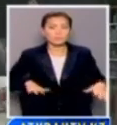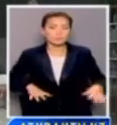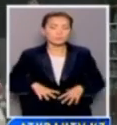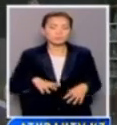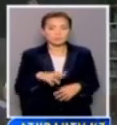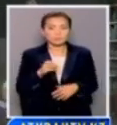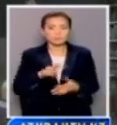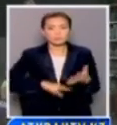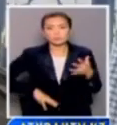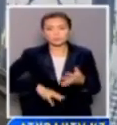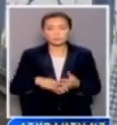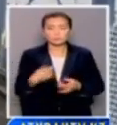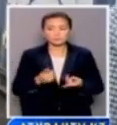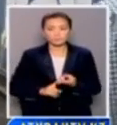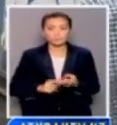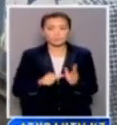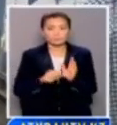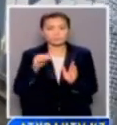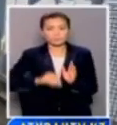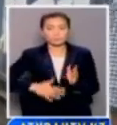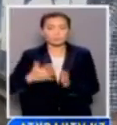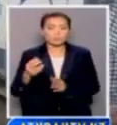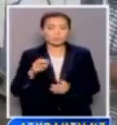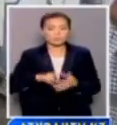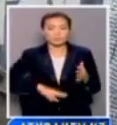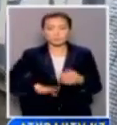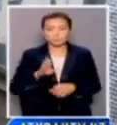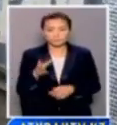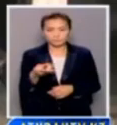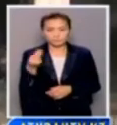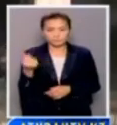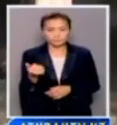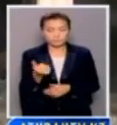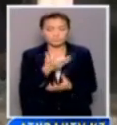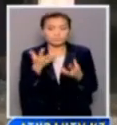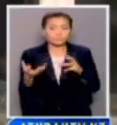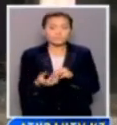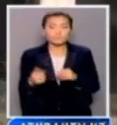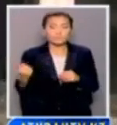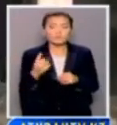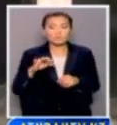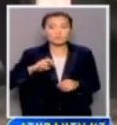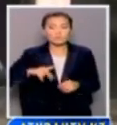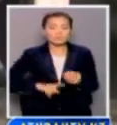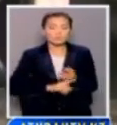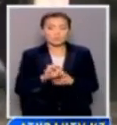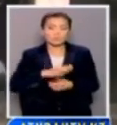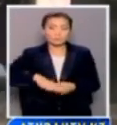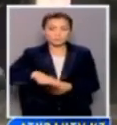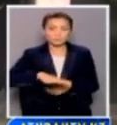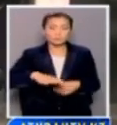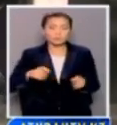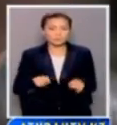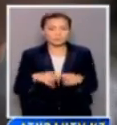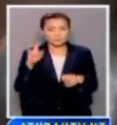әкімшілігі де белгілі санатқа сай 600 мыңнан жоғары көлемде айыппұл төлейді. Ал жалпы 1 шілдеден бастап облыс бойынша